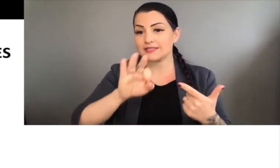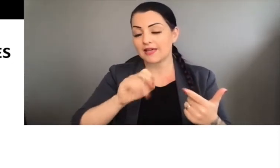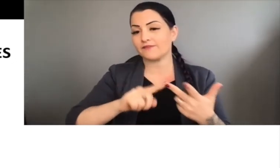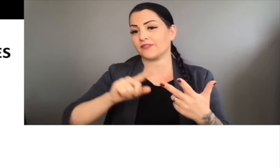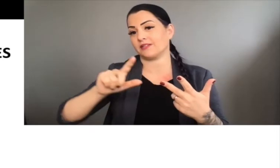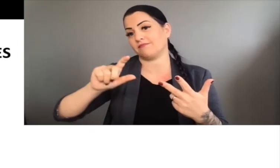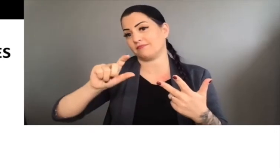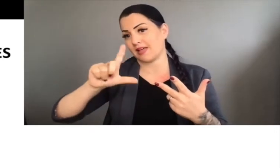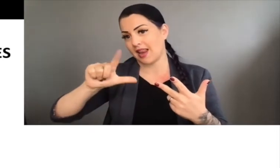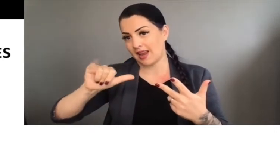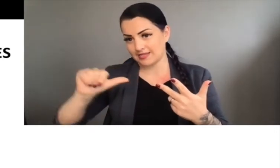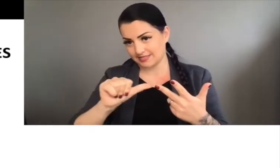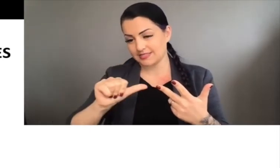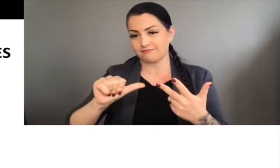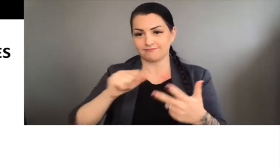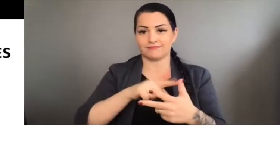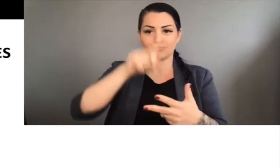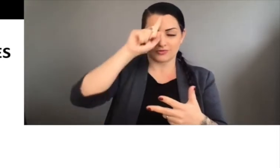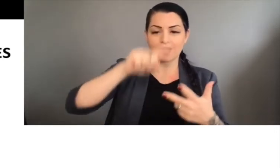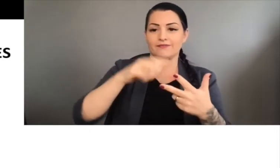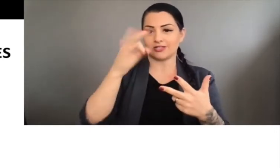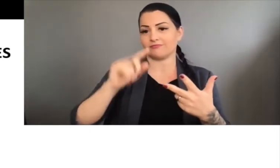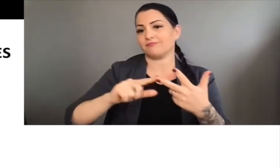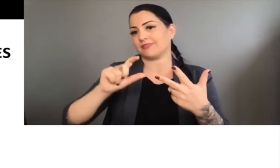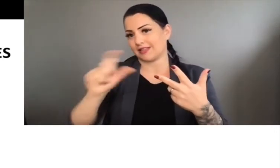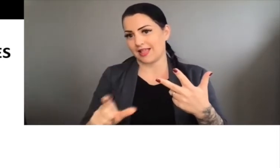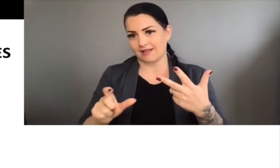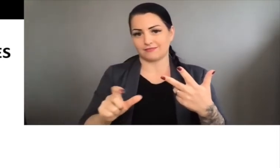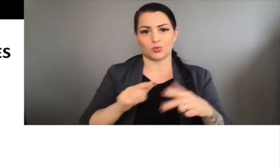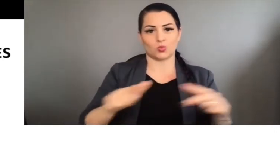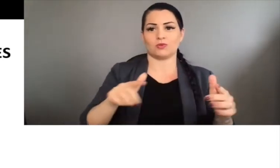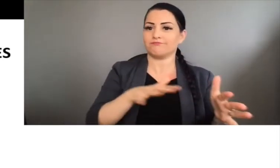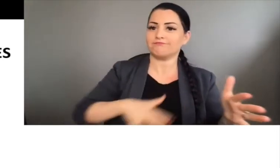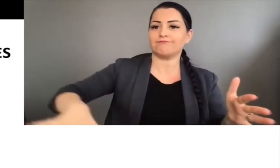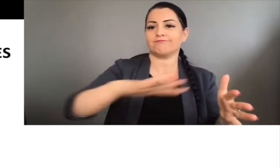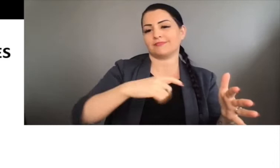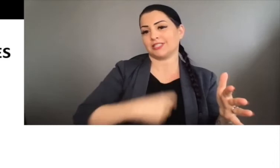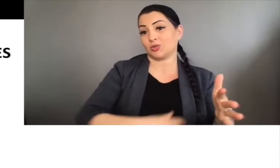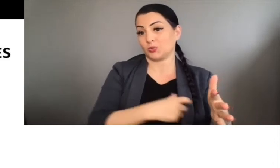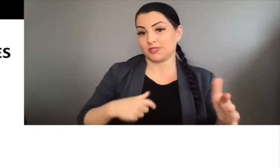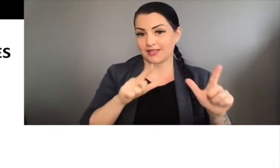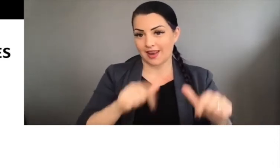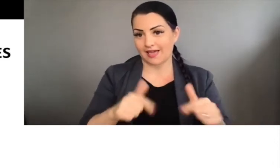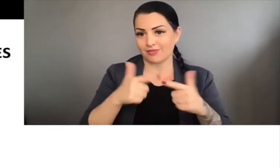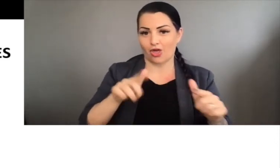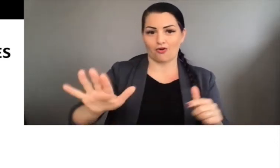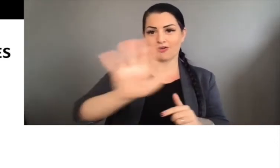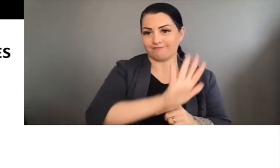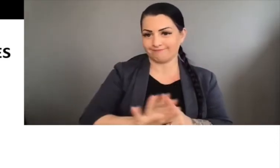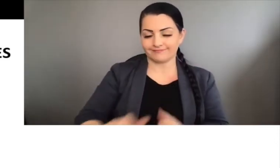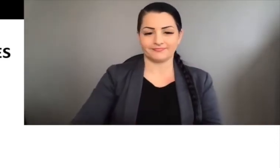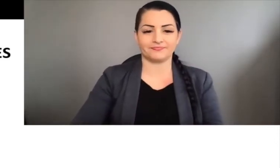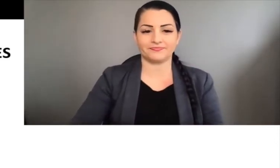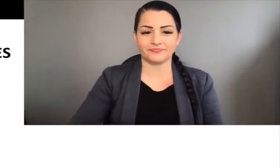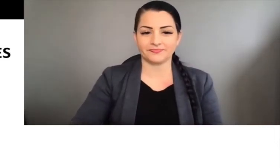LSF, LIS, allemand, français, italien. Les langues donc présentes en Suisse,